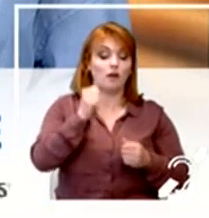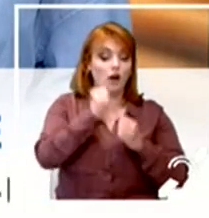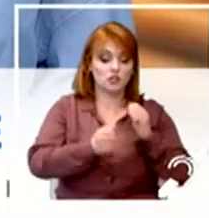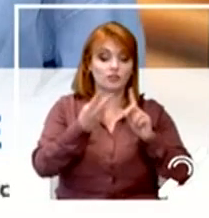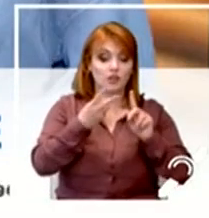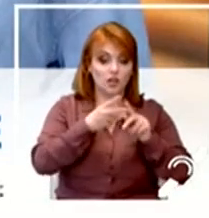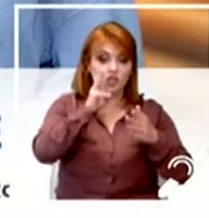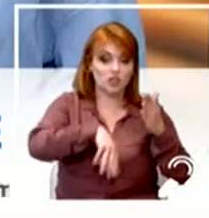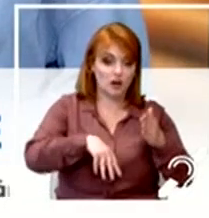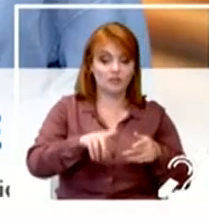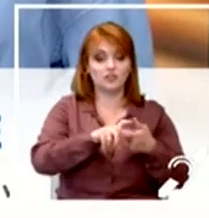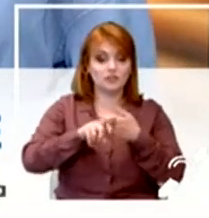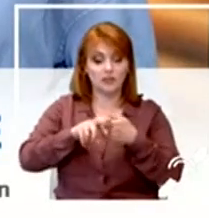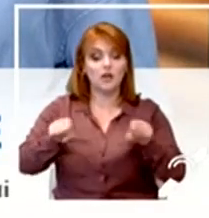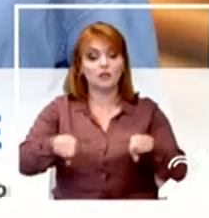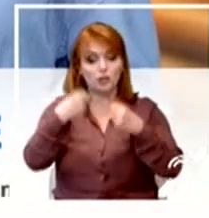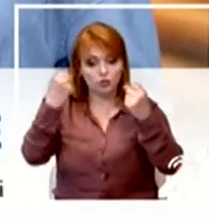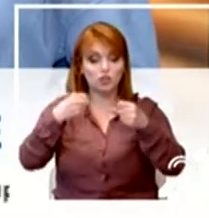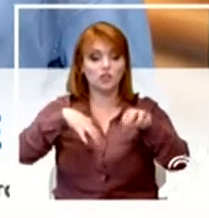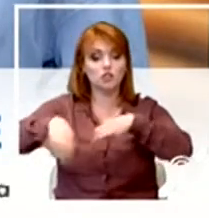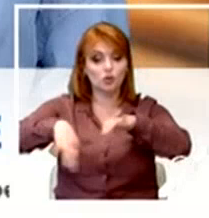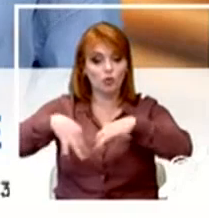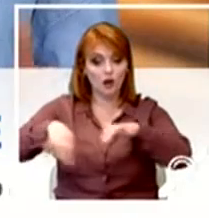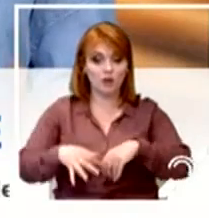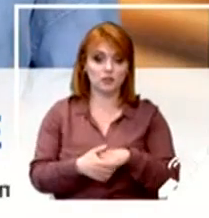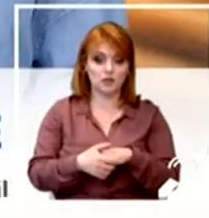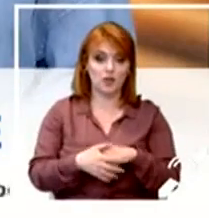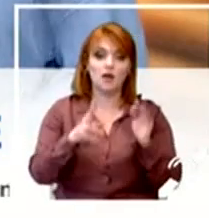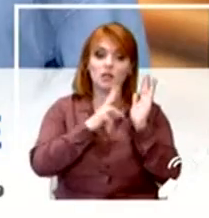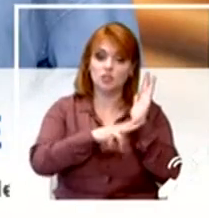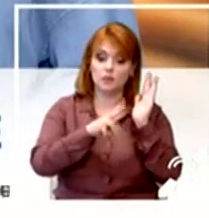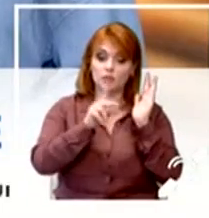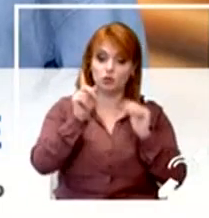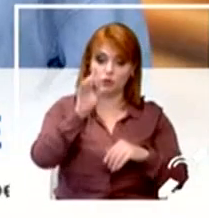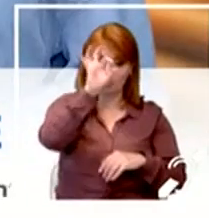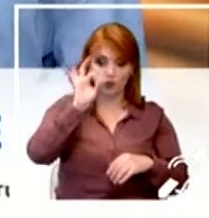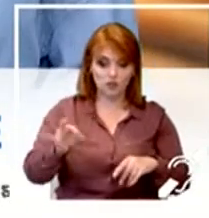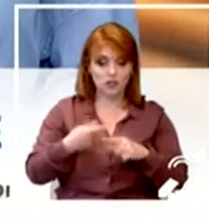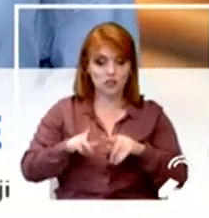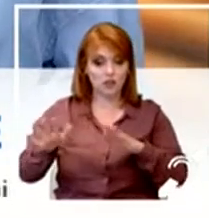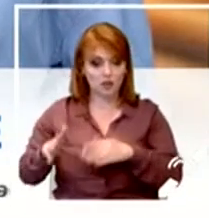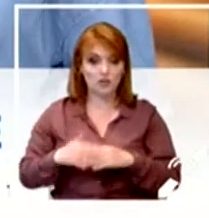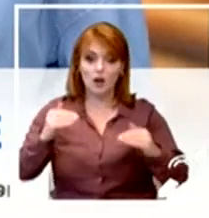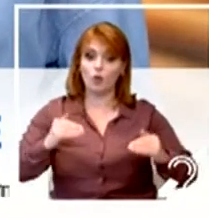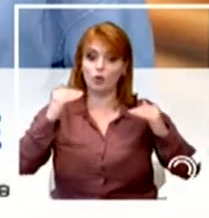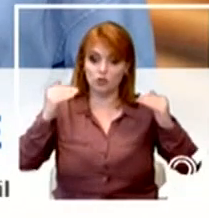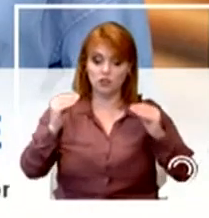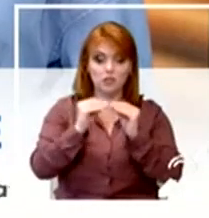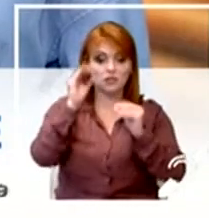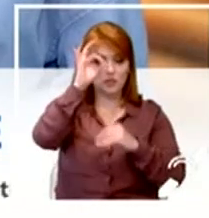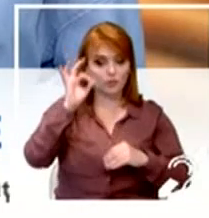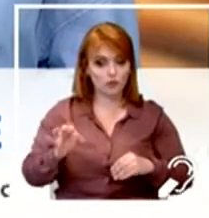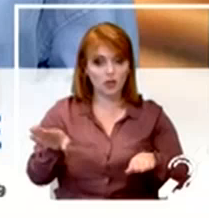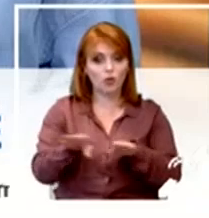la încălcările din circulația rutieră, adică peste 70% din cazuri, în creștere cu